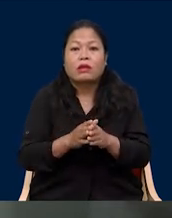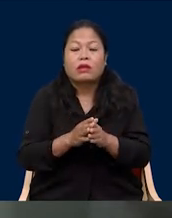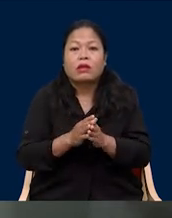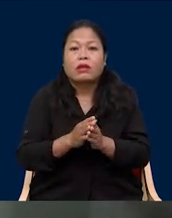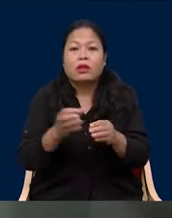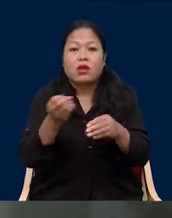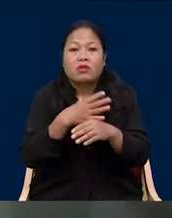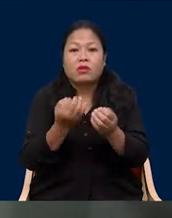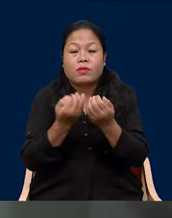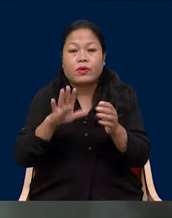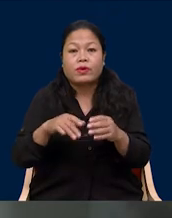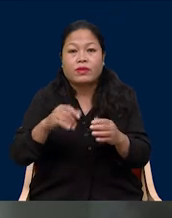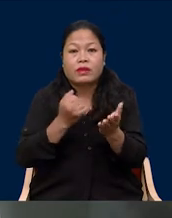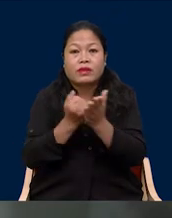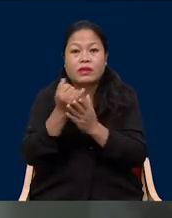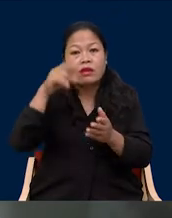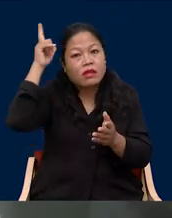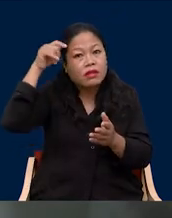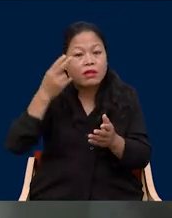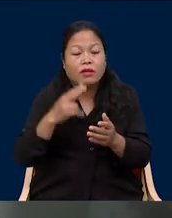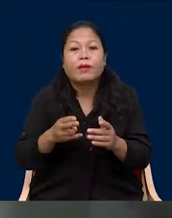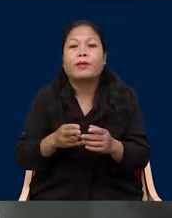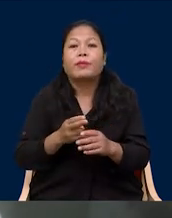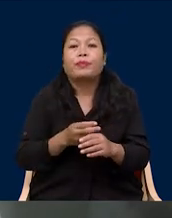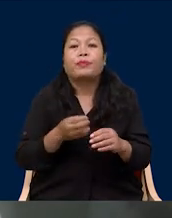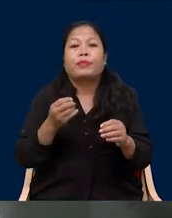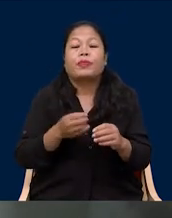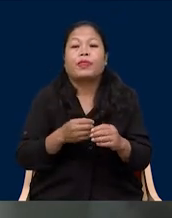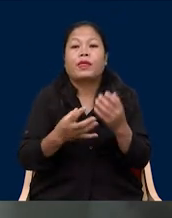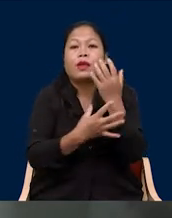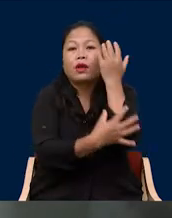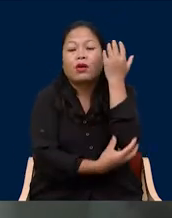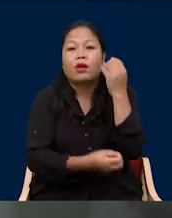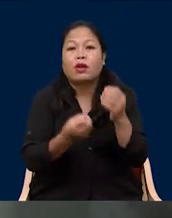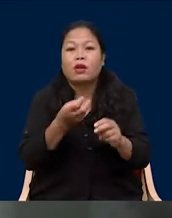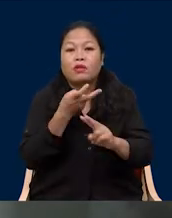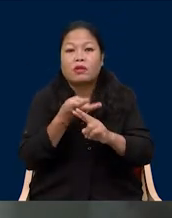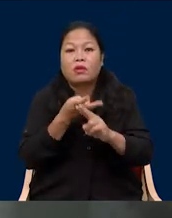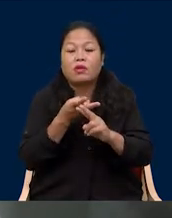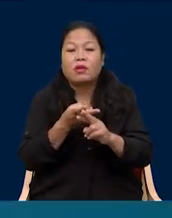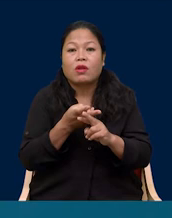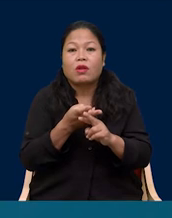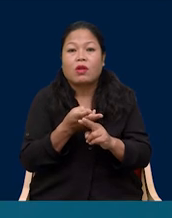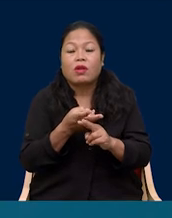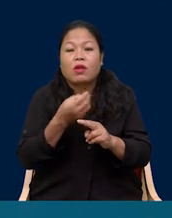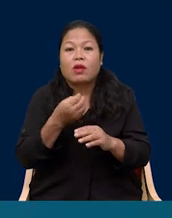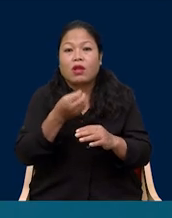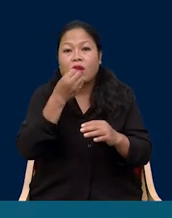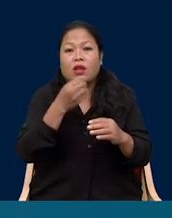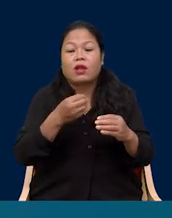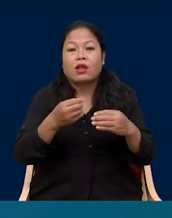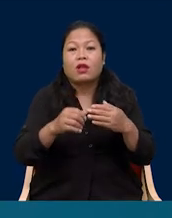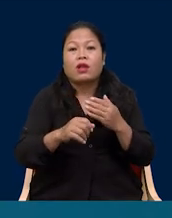धेरै परिणामहरू खेप्नु परेको छ किसानहरूले. भल्नरेबल यो जोखिममा परेको कम्युनिटिजहरू भनेको गरिब, त्यसपछि यो अलिकति जसको निमुखा